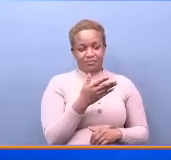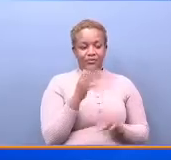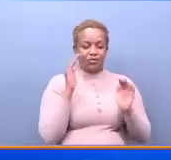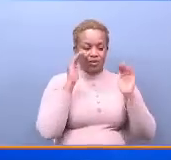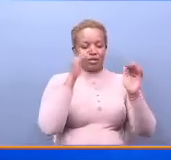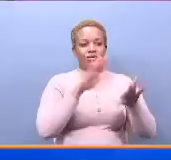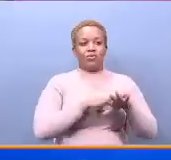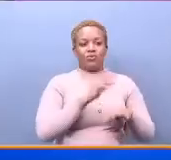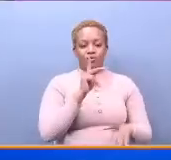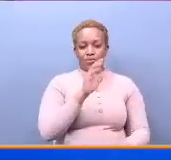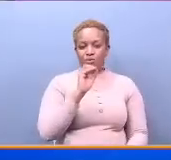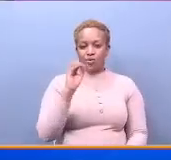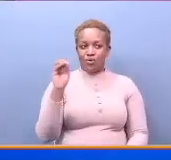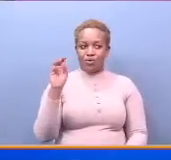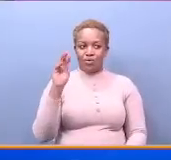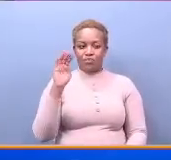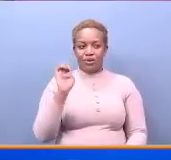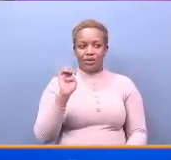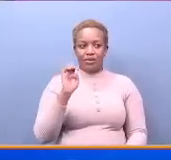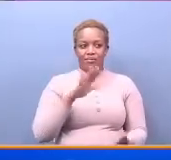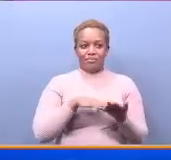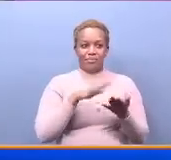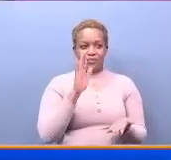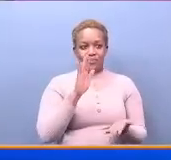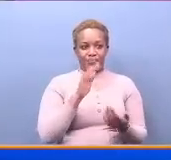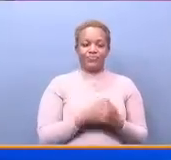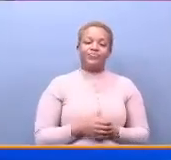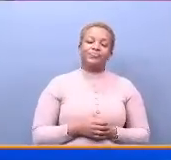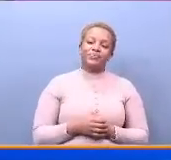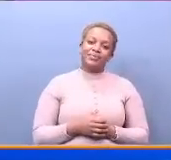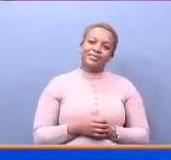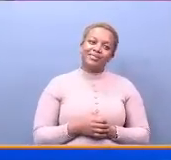Koome sana. Ndio maana. Haya. Ni saje jaji mkuu? Haya.